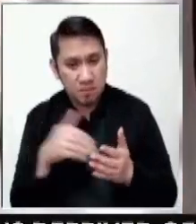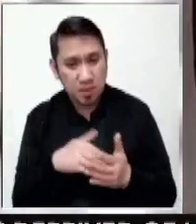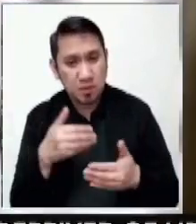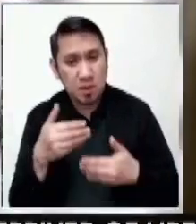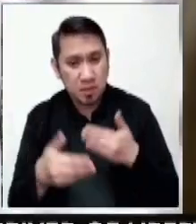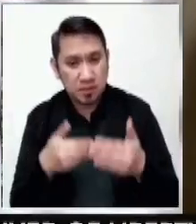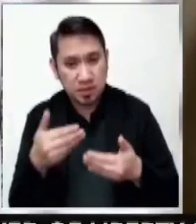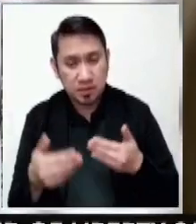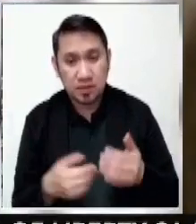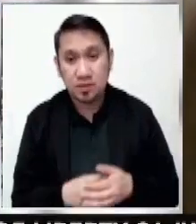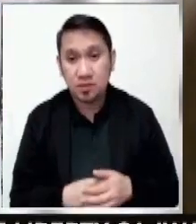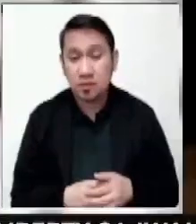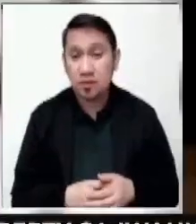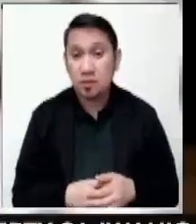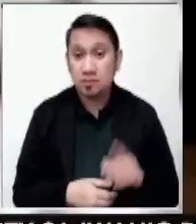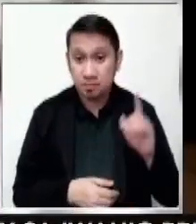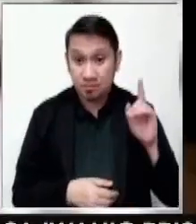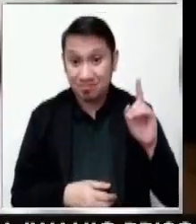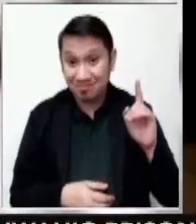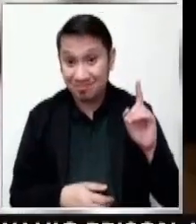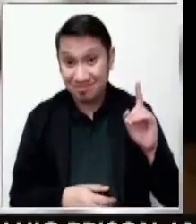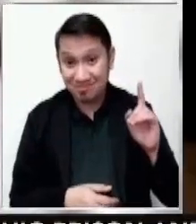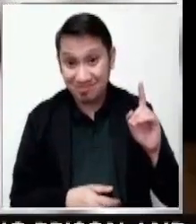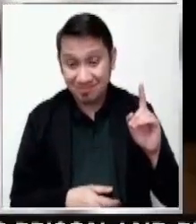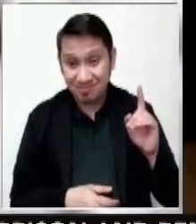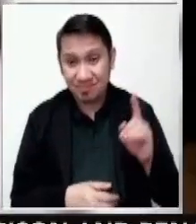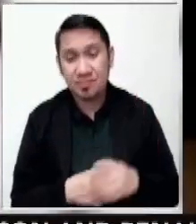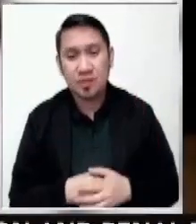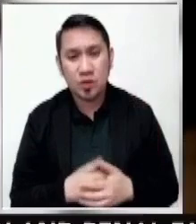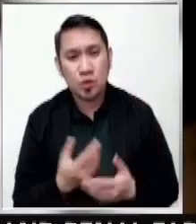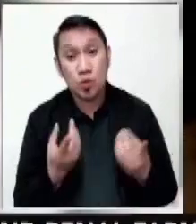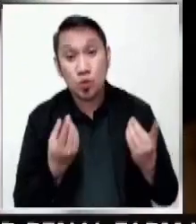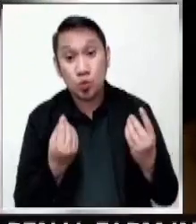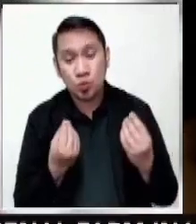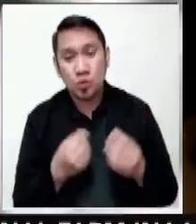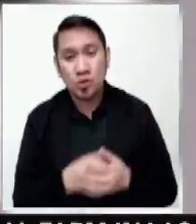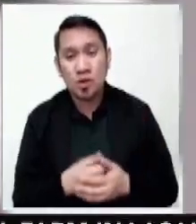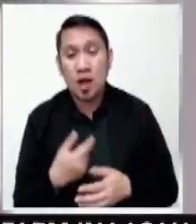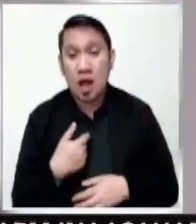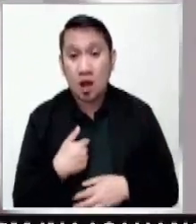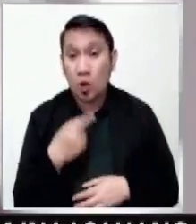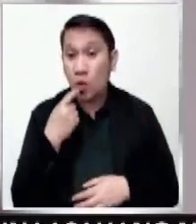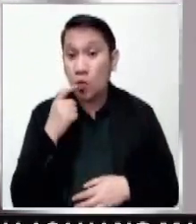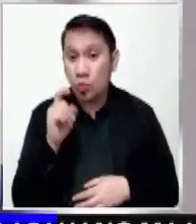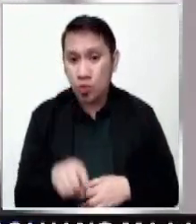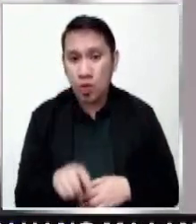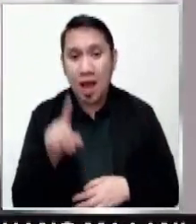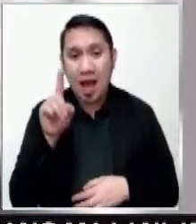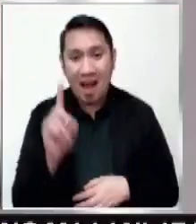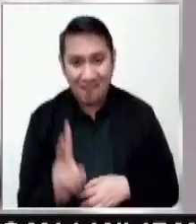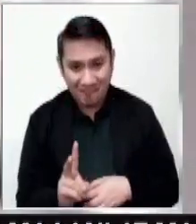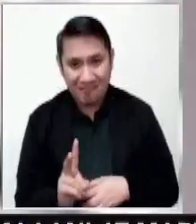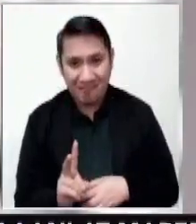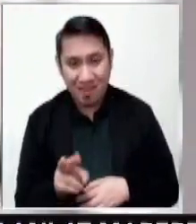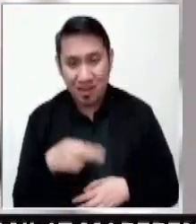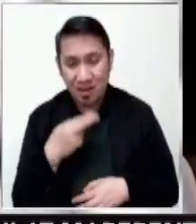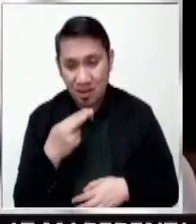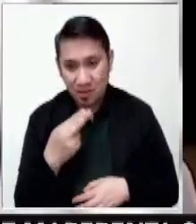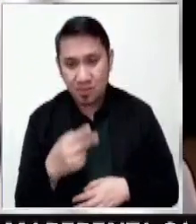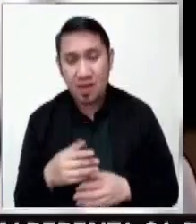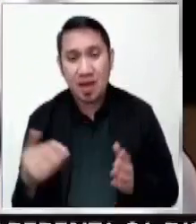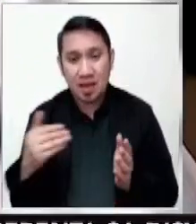tatay Benny at chester ang ginagawa ko morder lang ako ng half rice pag nabitin order ulit ako ng half